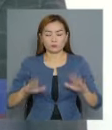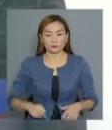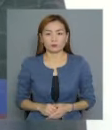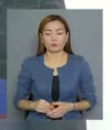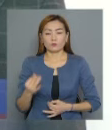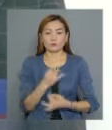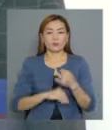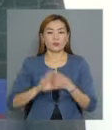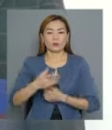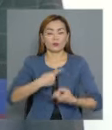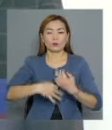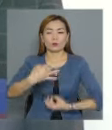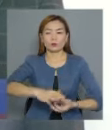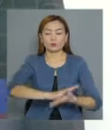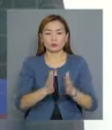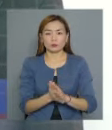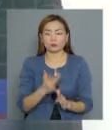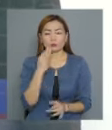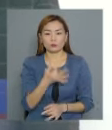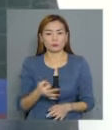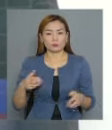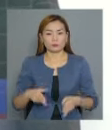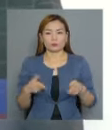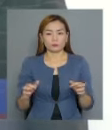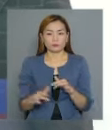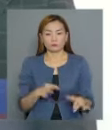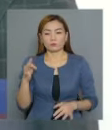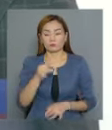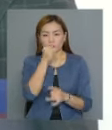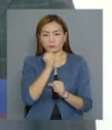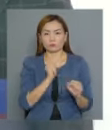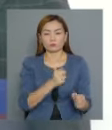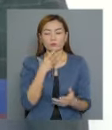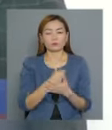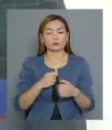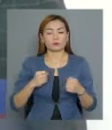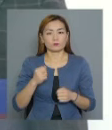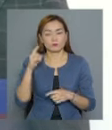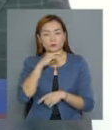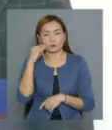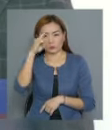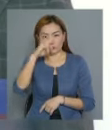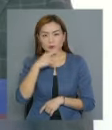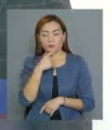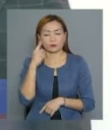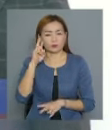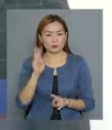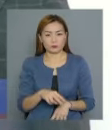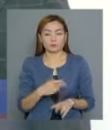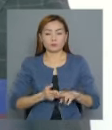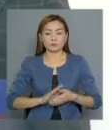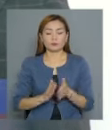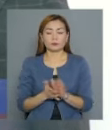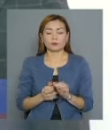мы обсуждаем то что на судебных процессах особенно по уголовным делам подсудим мы не можем защитить свои права из-за незнания русского языка Чтобы избежать